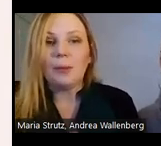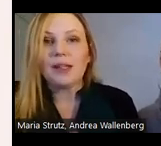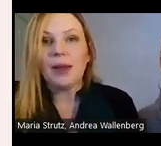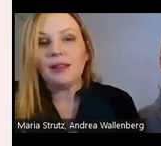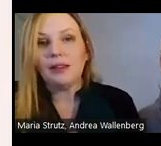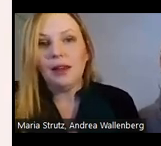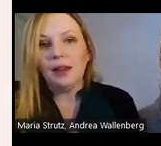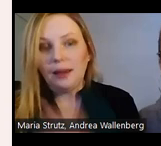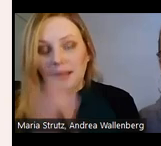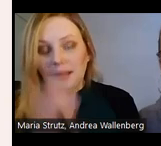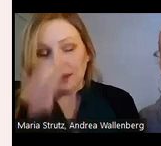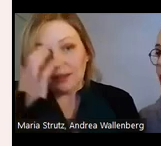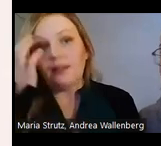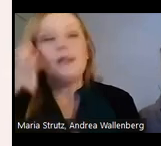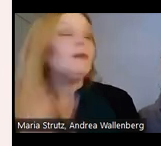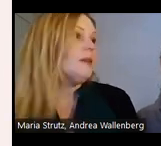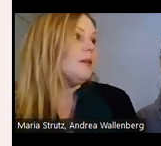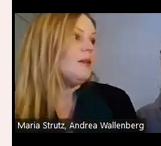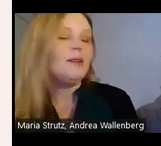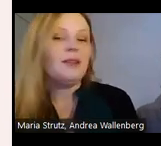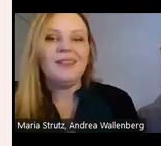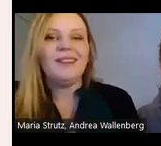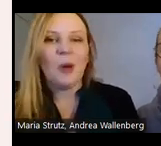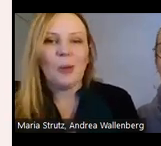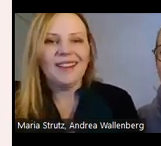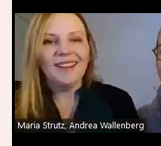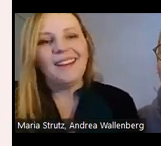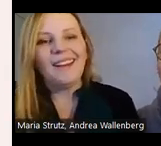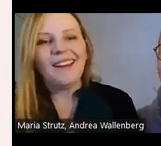gemensam uppmärksamhet. Det känner ju BVC-personalen till här.